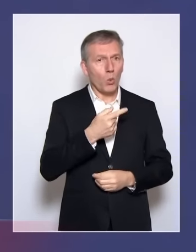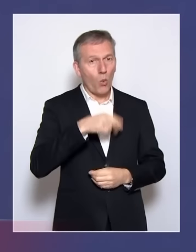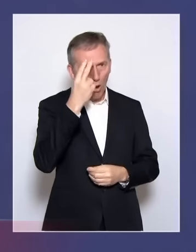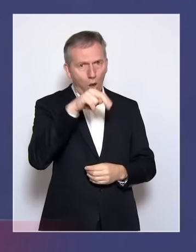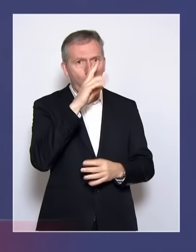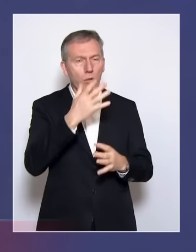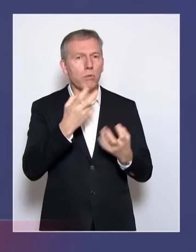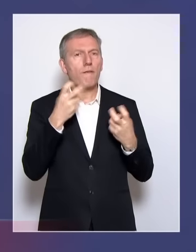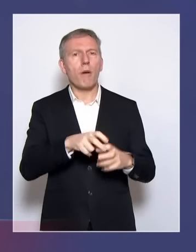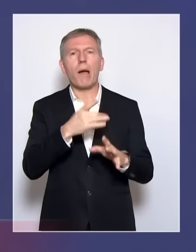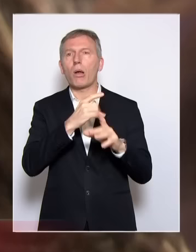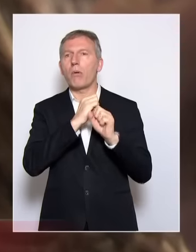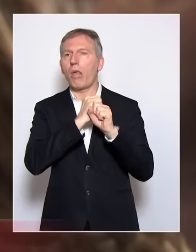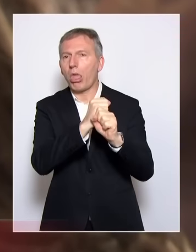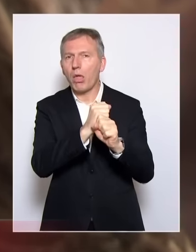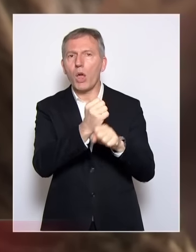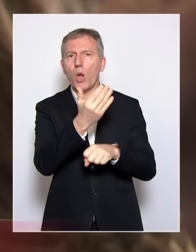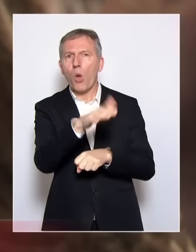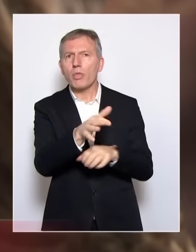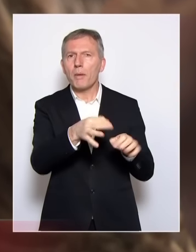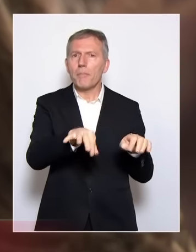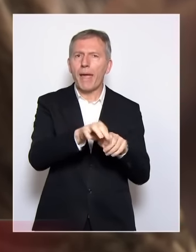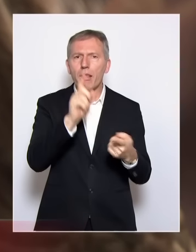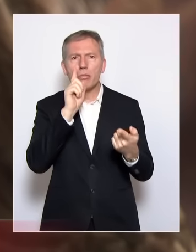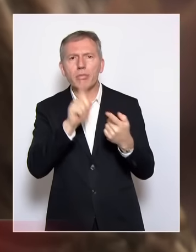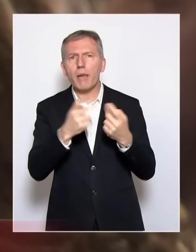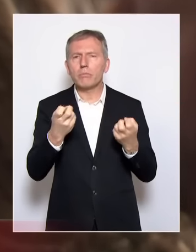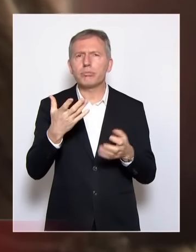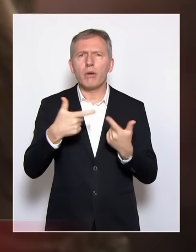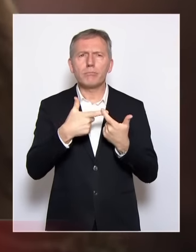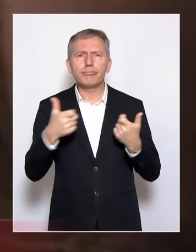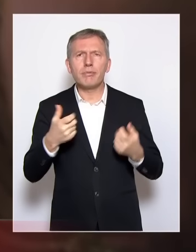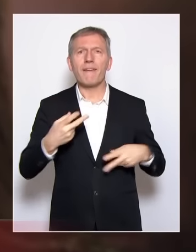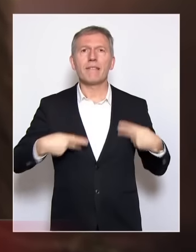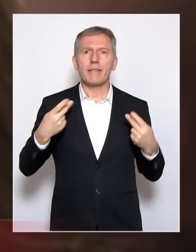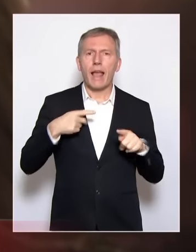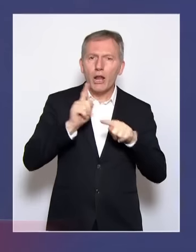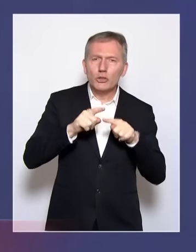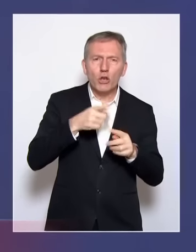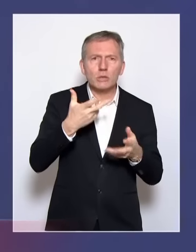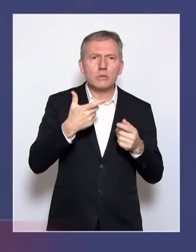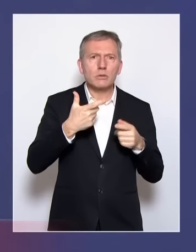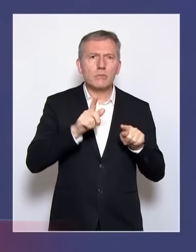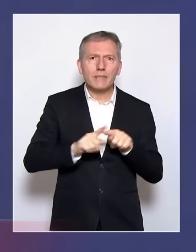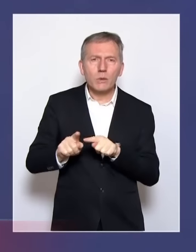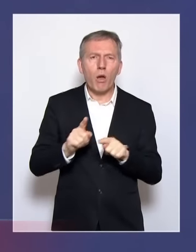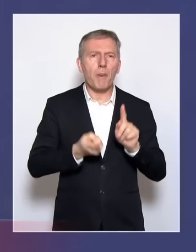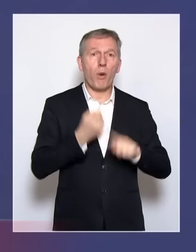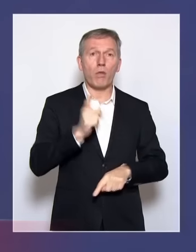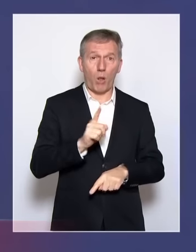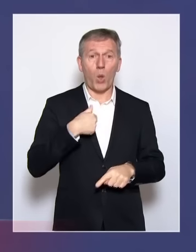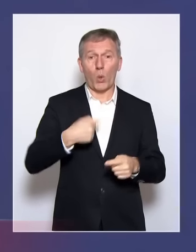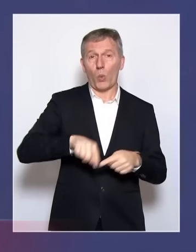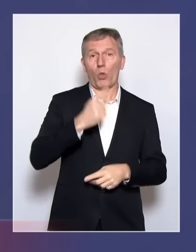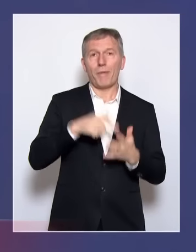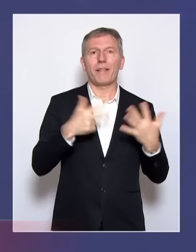de dépendre des autres sur des produits vitaux, des composantes essentielles. Dès 2018, nous avons lancé une initiative